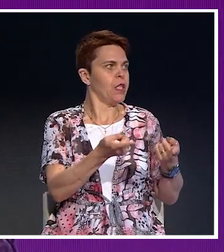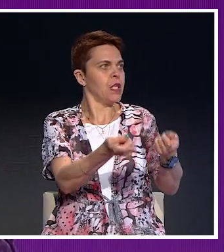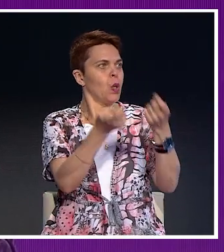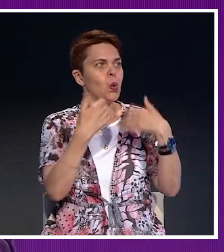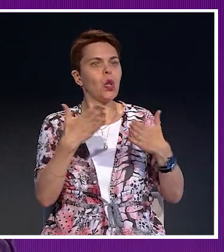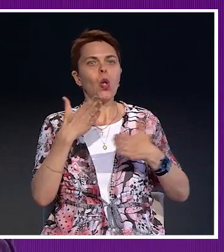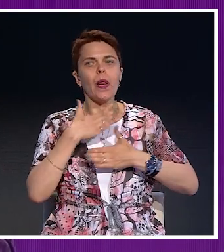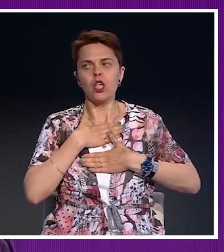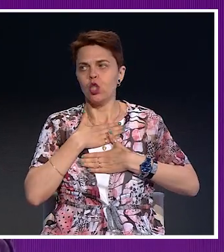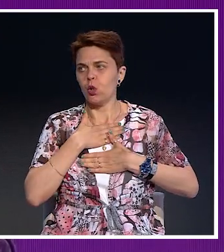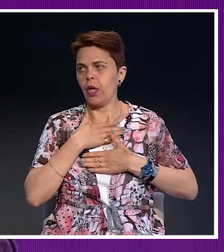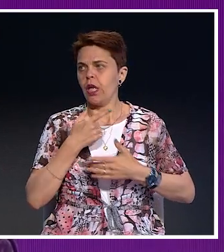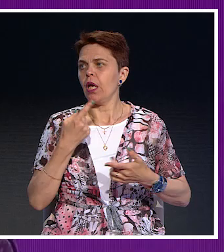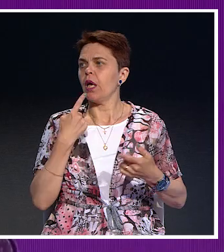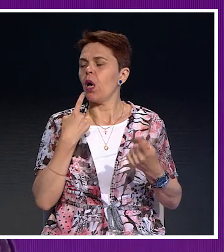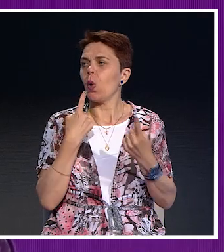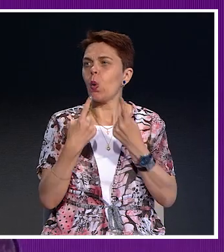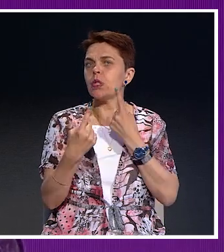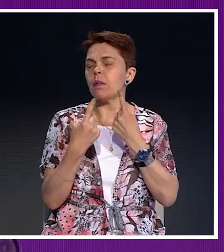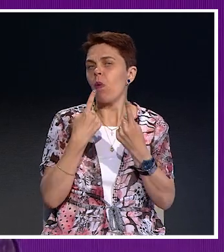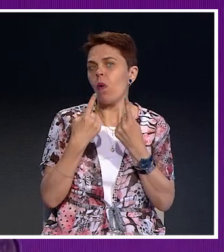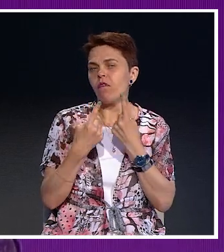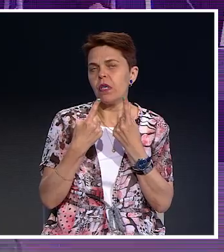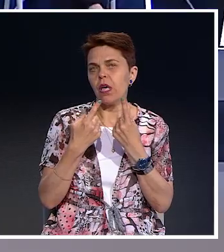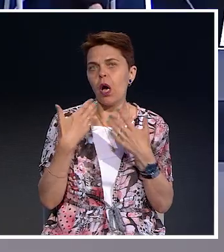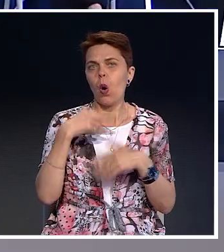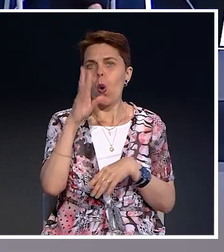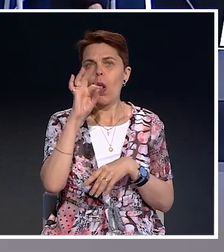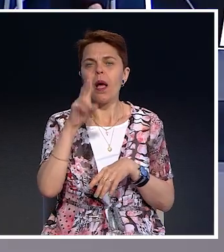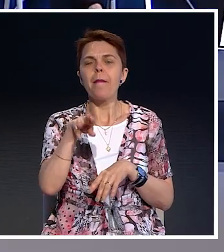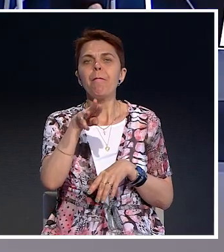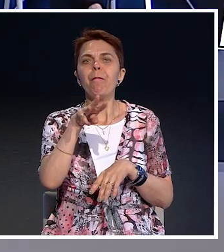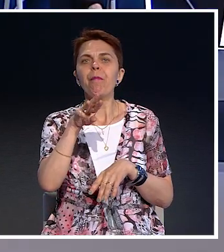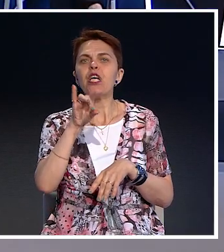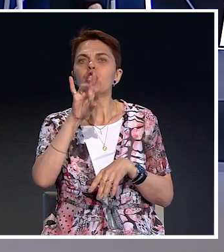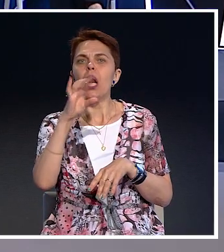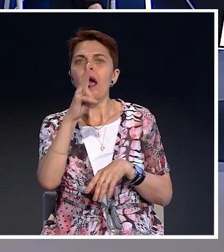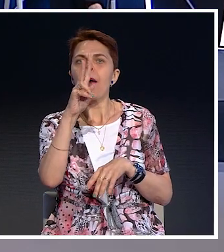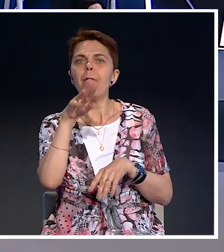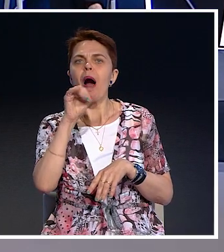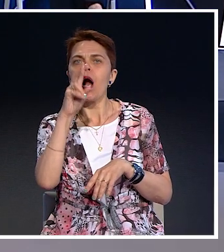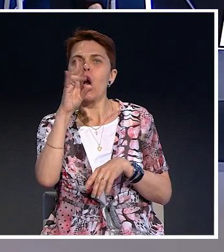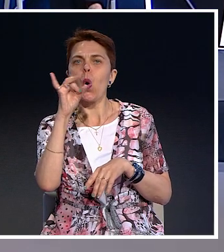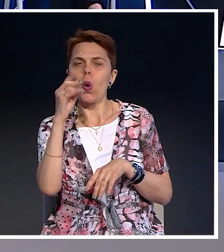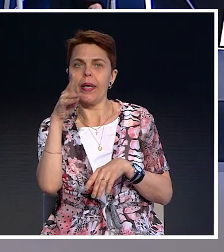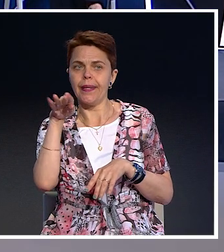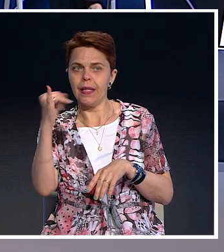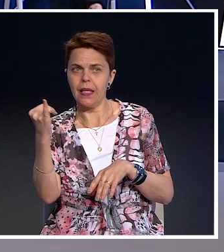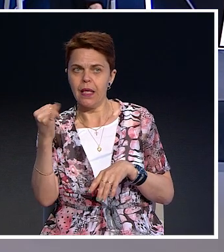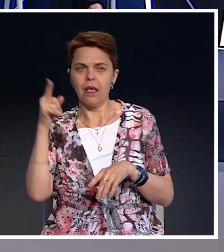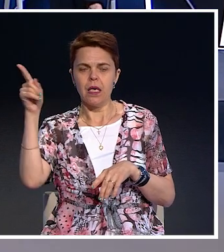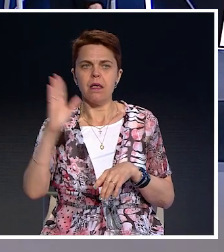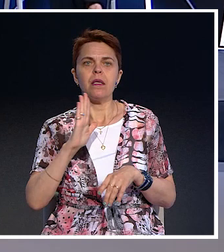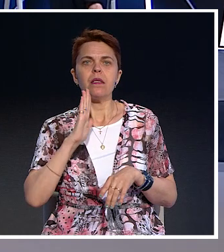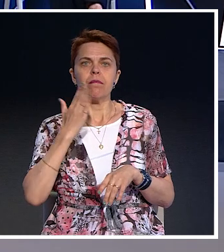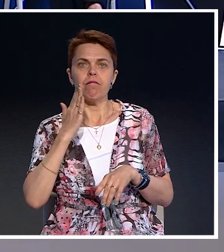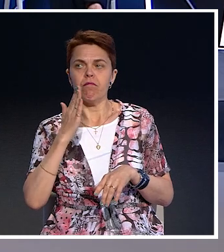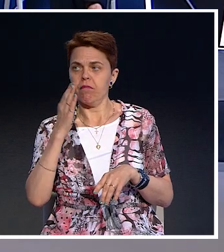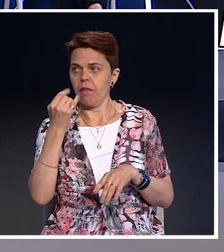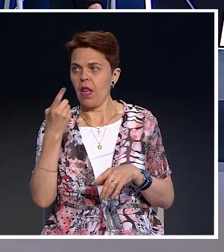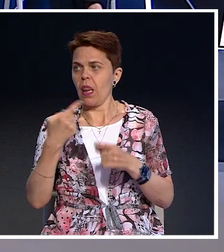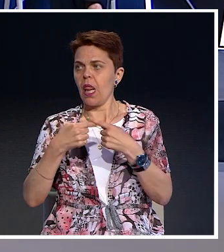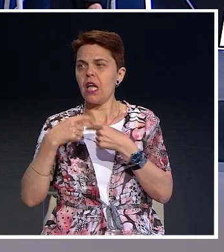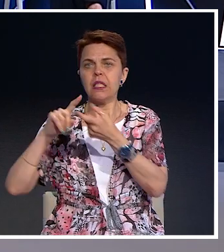долучити до нашої розмови нашу колегу Мішель Макгрорті з-за океану, вона зі Сполучених Штатів з нами